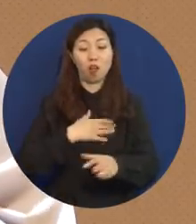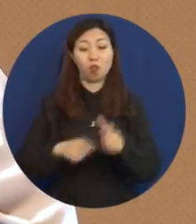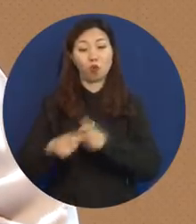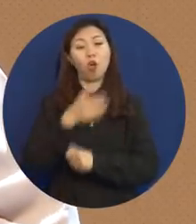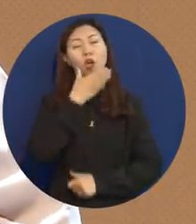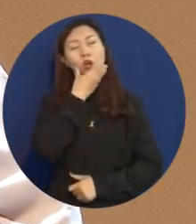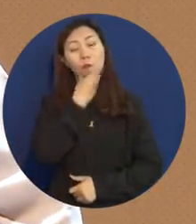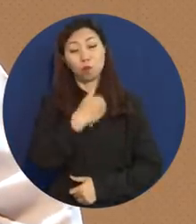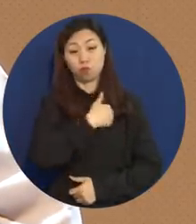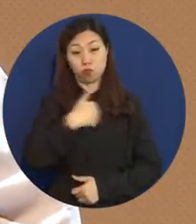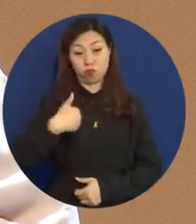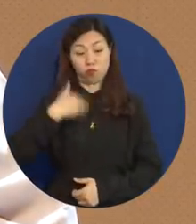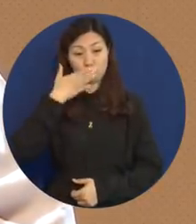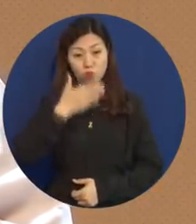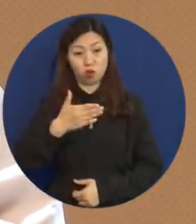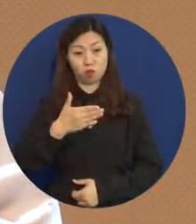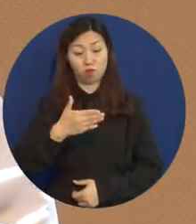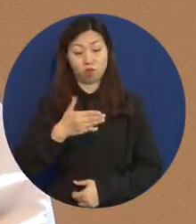자신하고 삽니다.